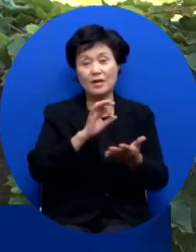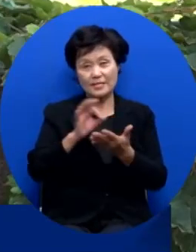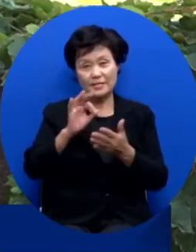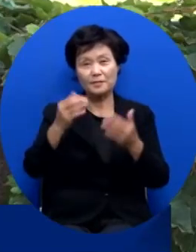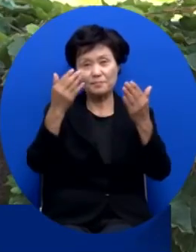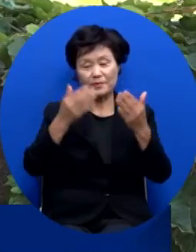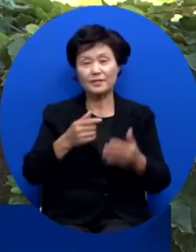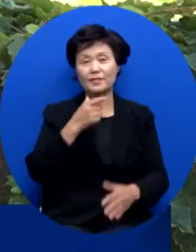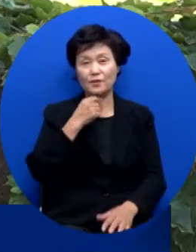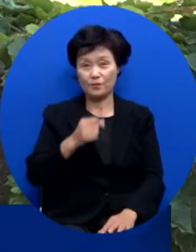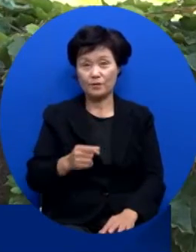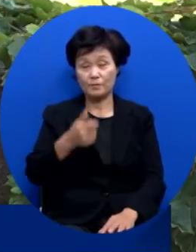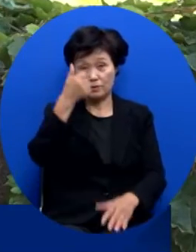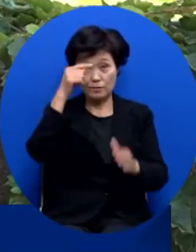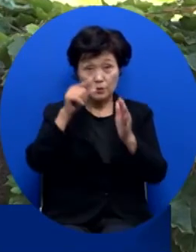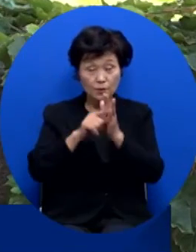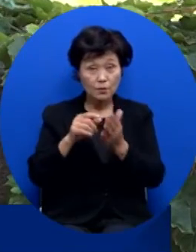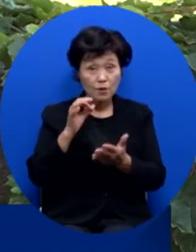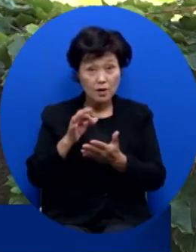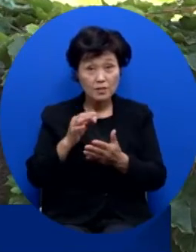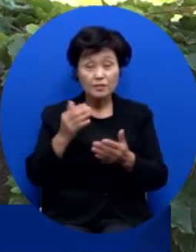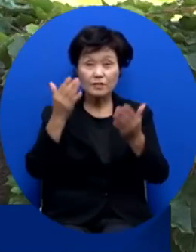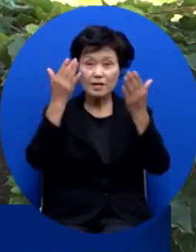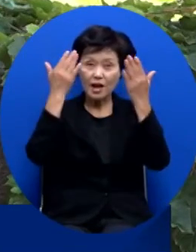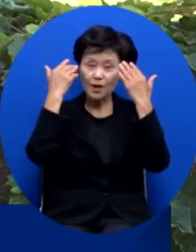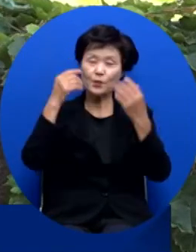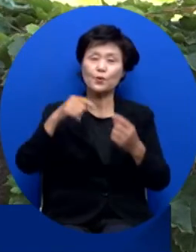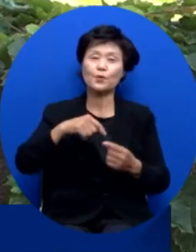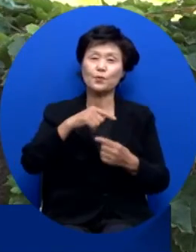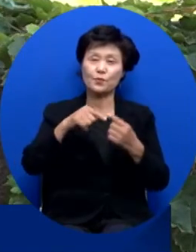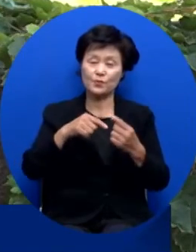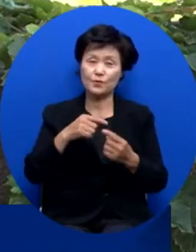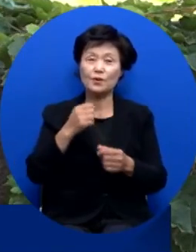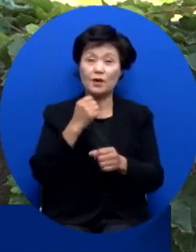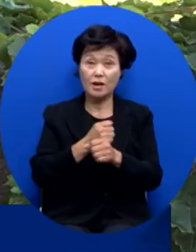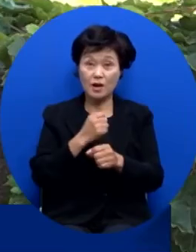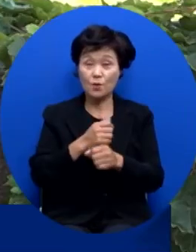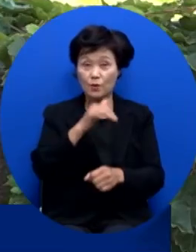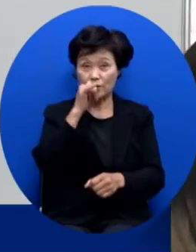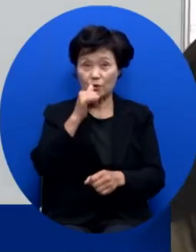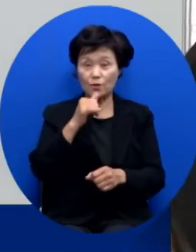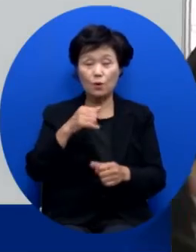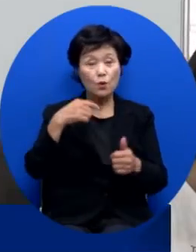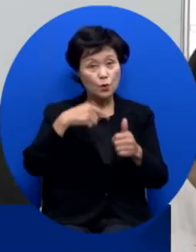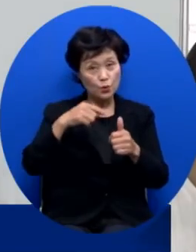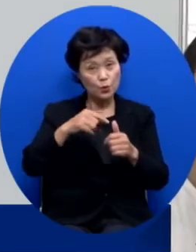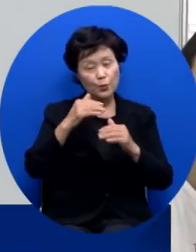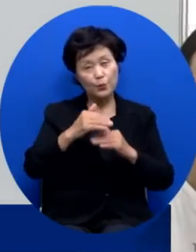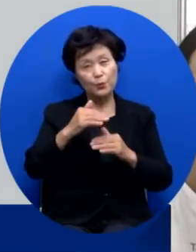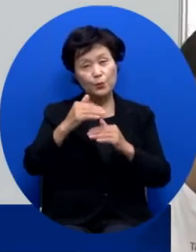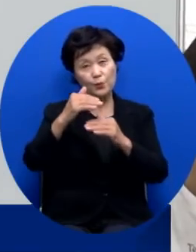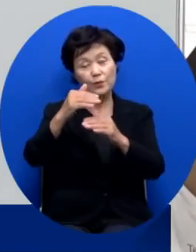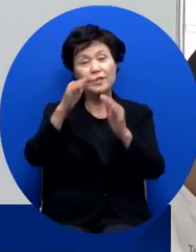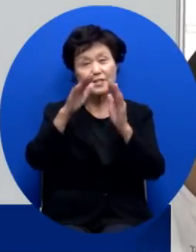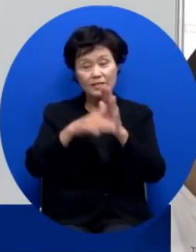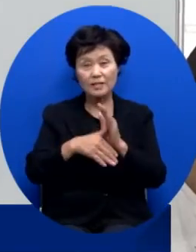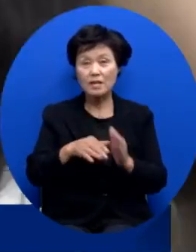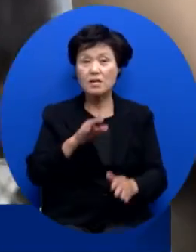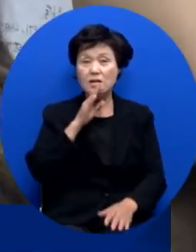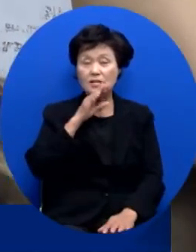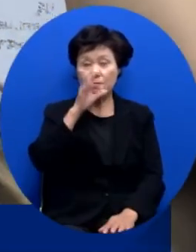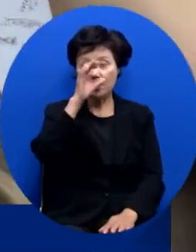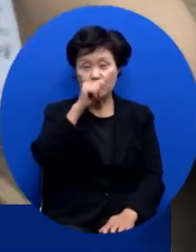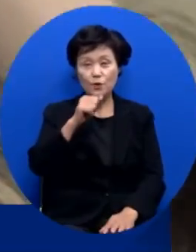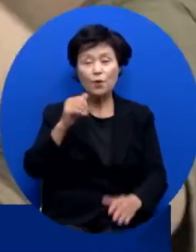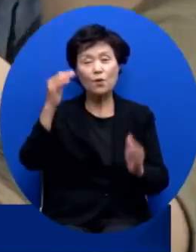그런데 기독교 가치로 학교를 운영하고 교육 과정을 진행했을 때에도 정말 좋은 아이들이 이사회에